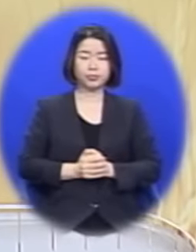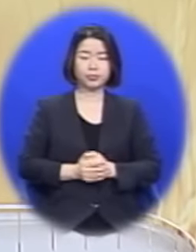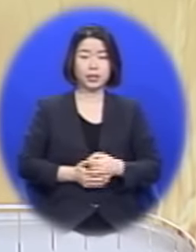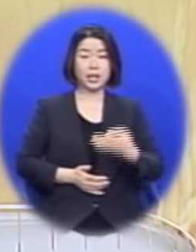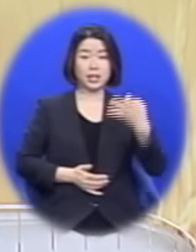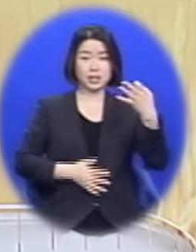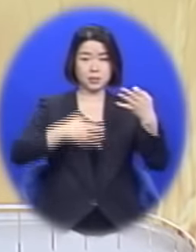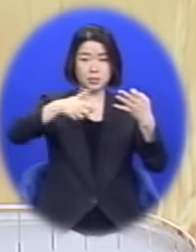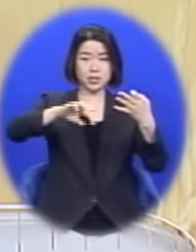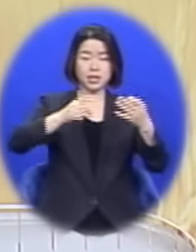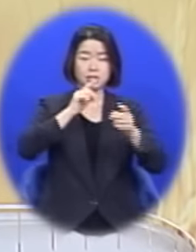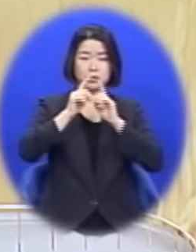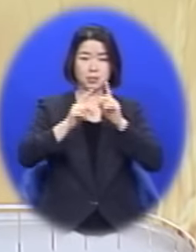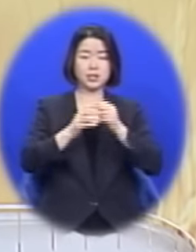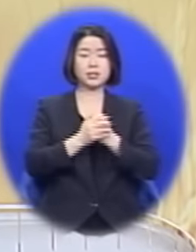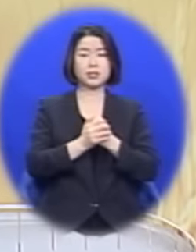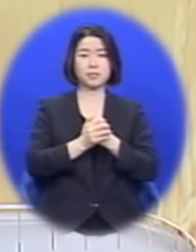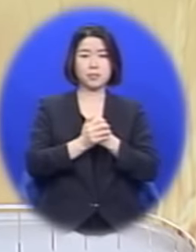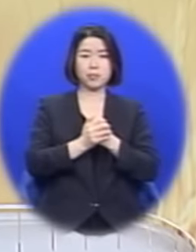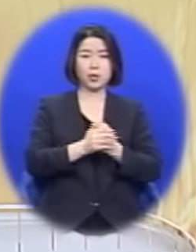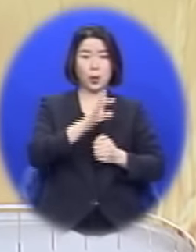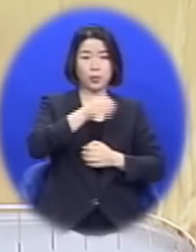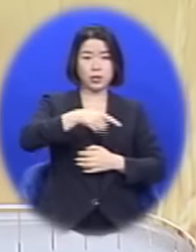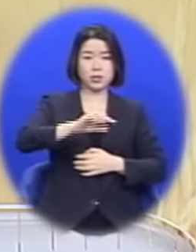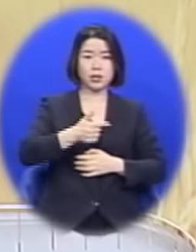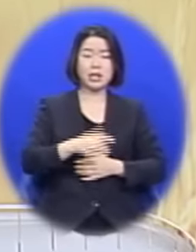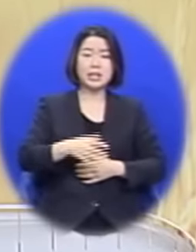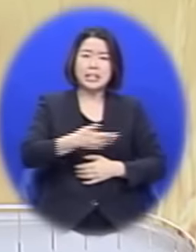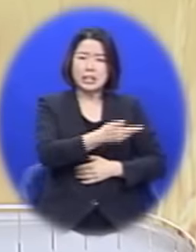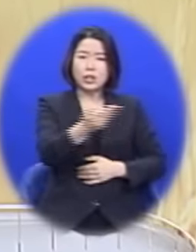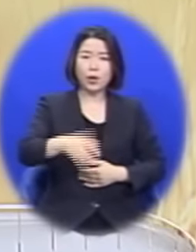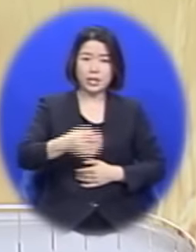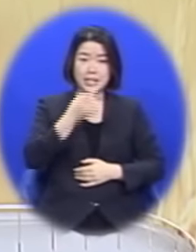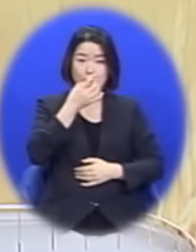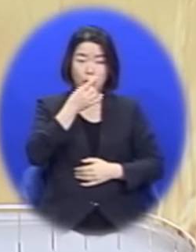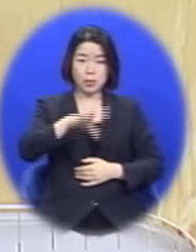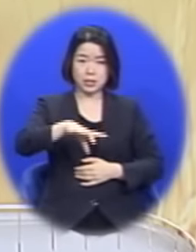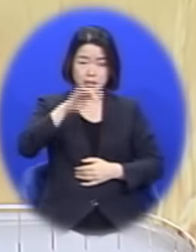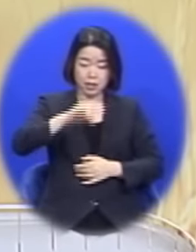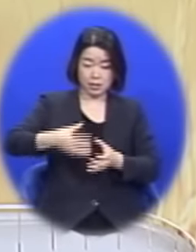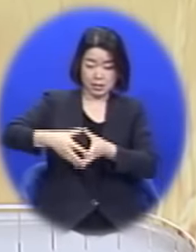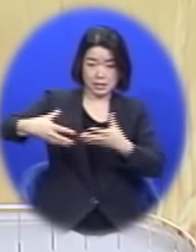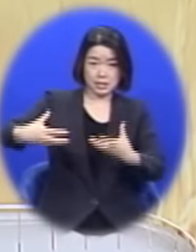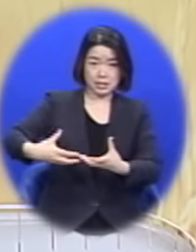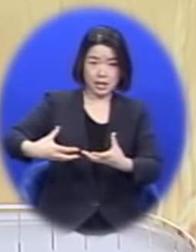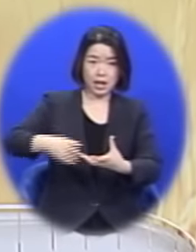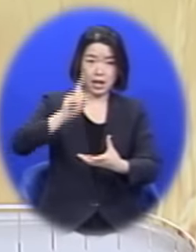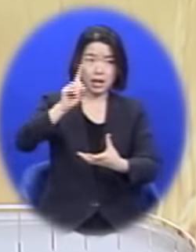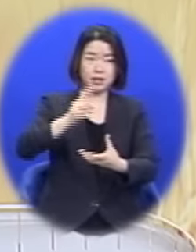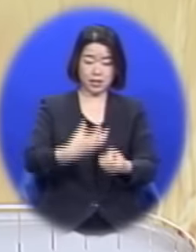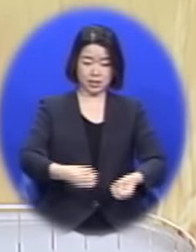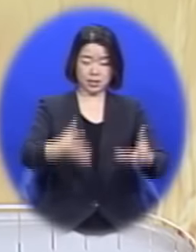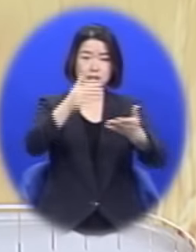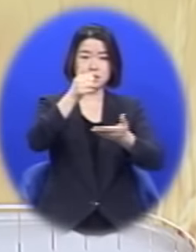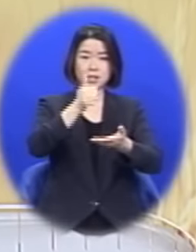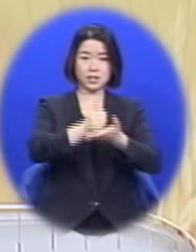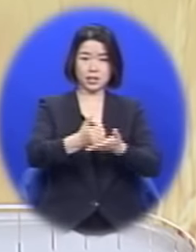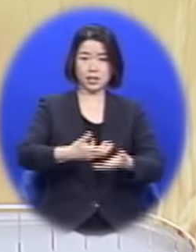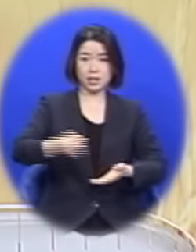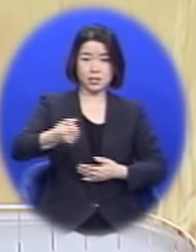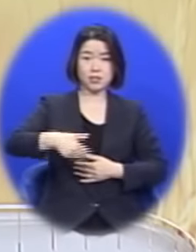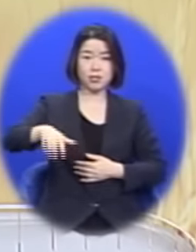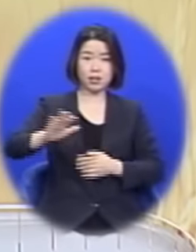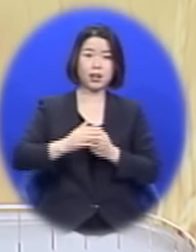14절 말씀, 10절 말씀에 위선 너희 곡물의 첫 이삭 한 단을 제사장에게로 가져갈 것이요.